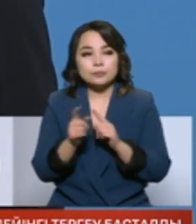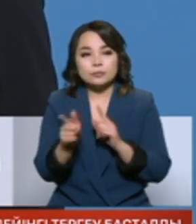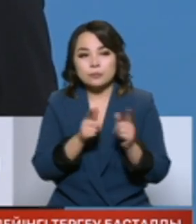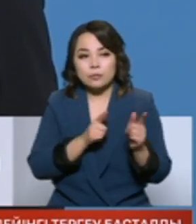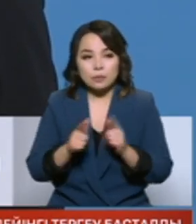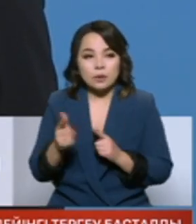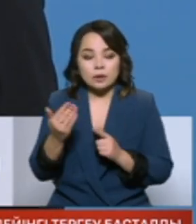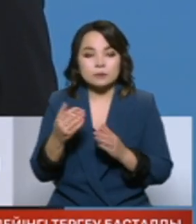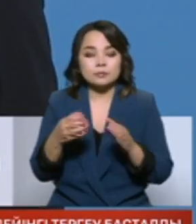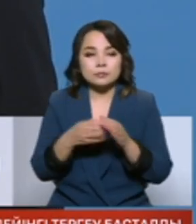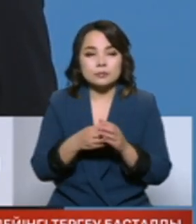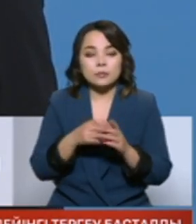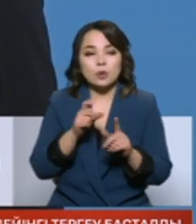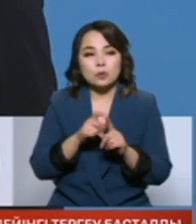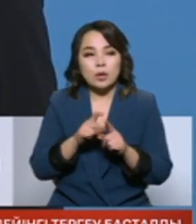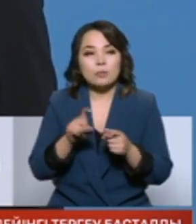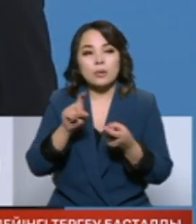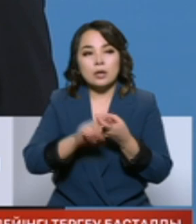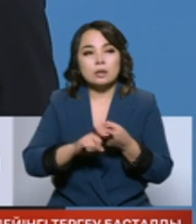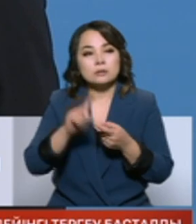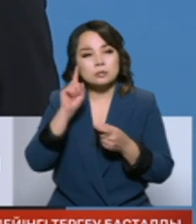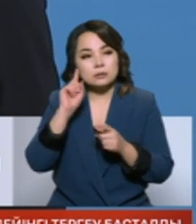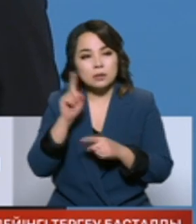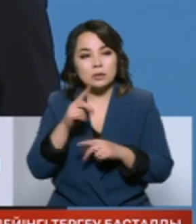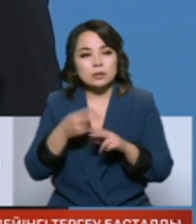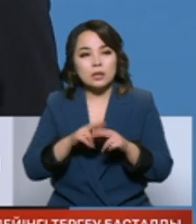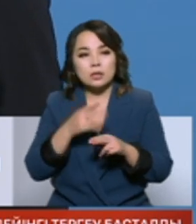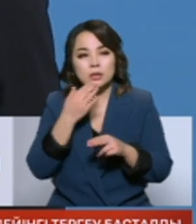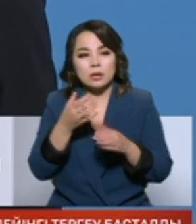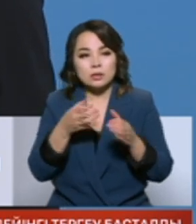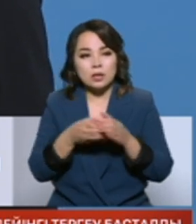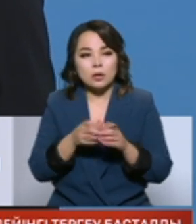әзірлендіру және картелдік сөз байланыстыруды тану үшін жасанды интеллект элементтерді енгізіледі.